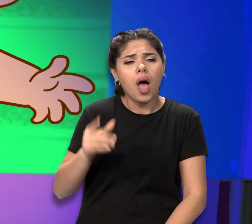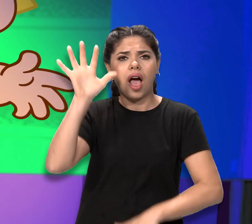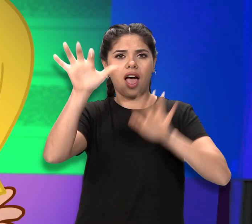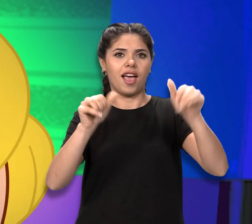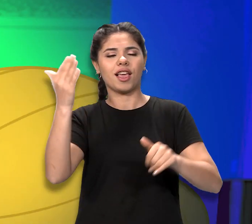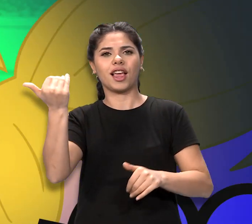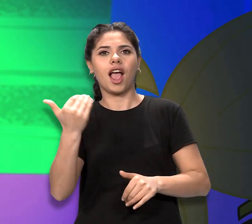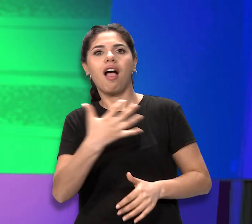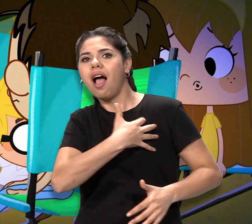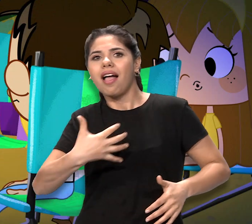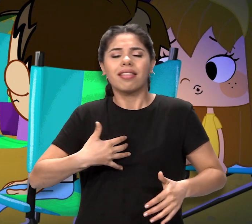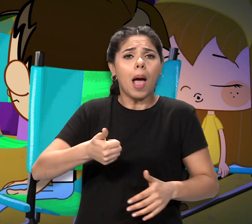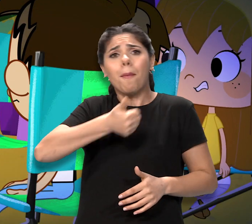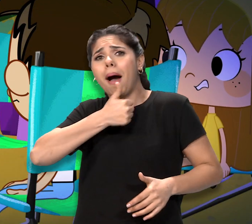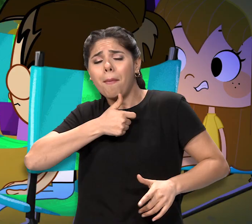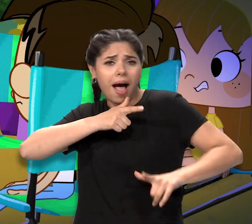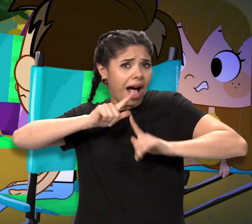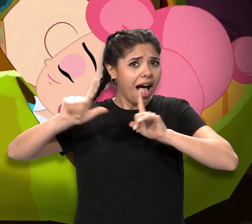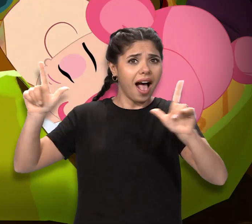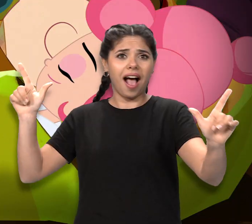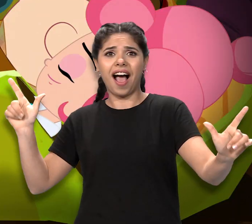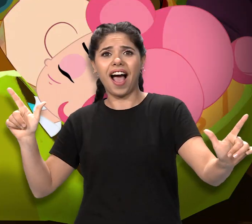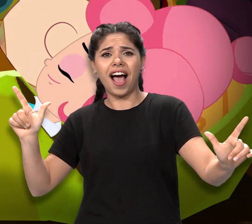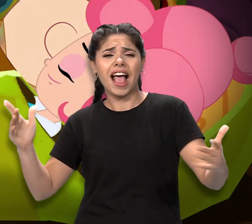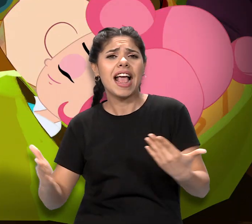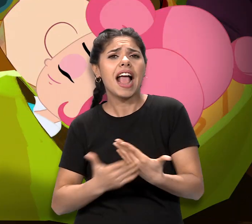ayı geliyor. Anne, baba,